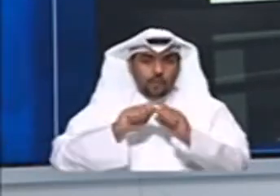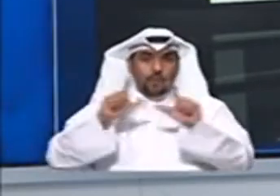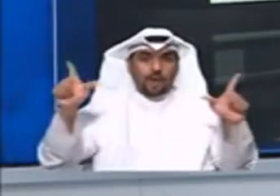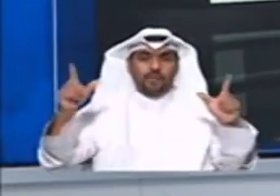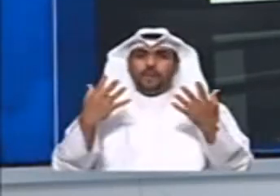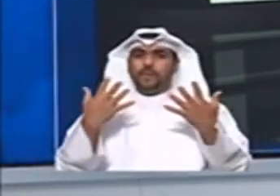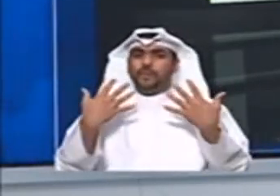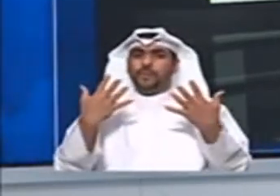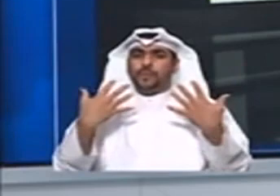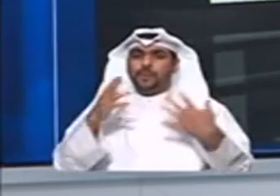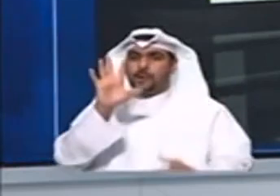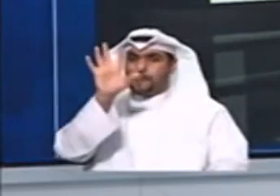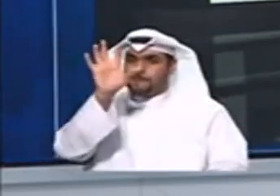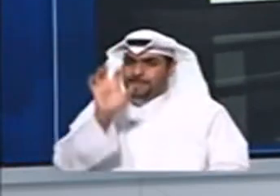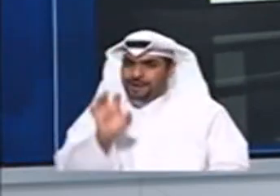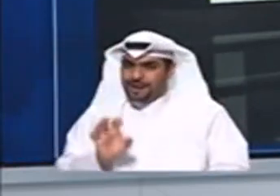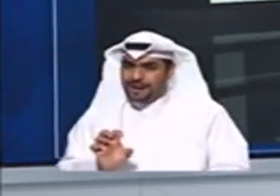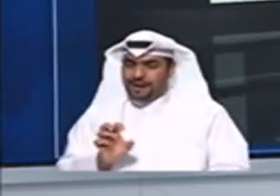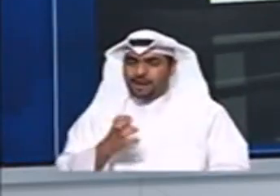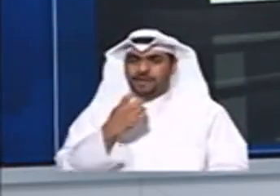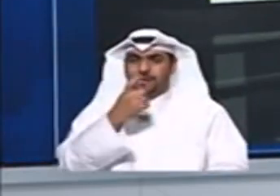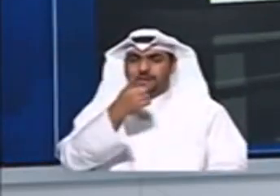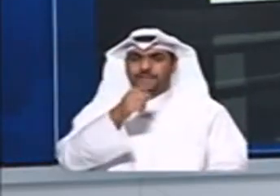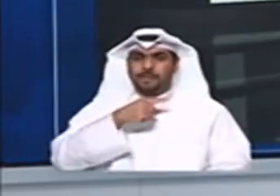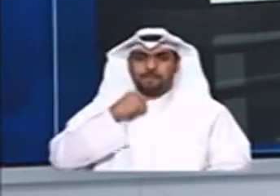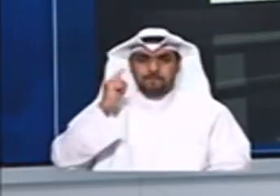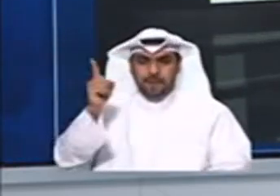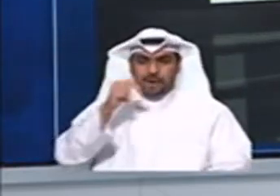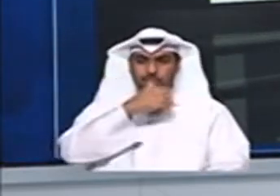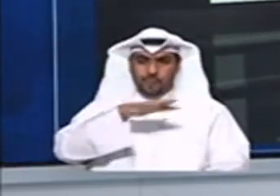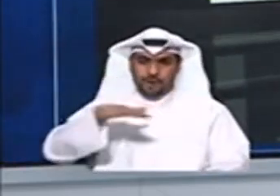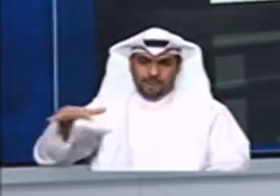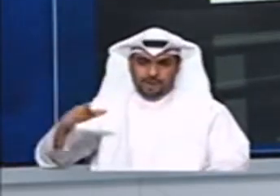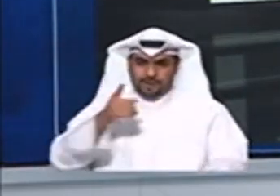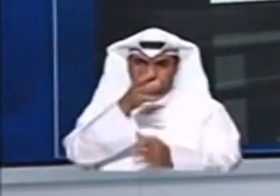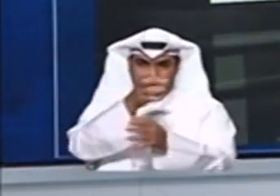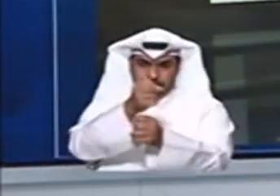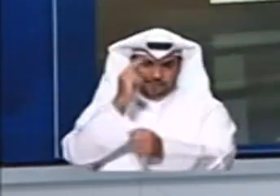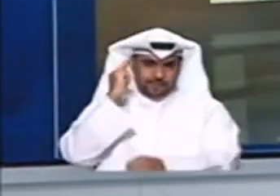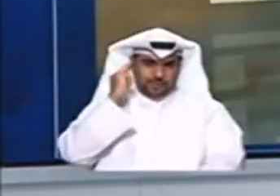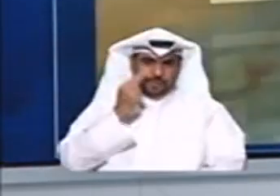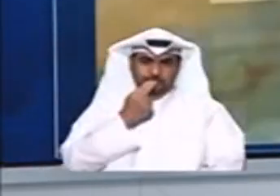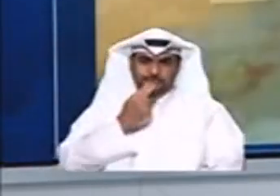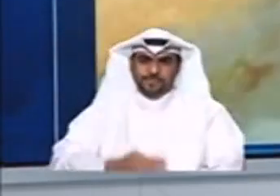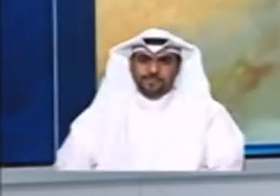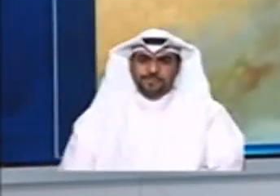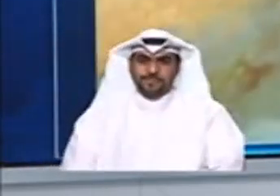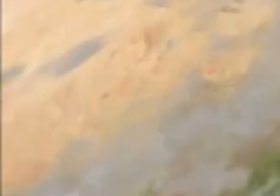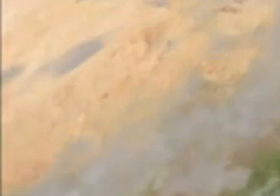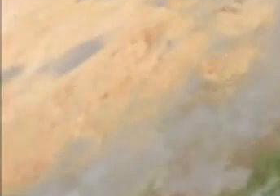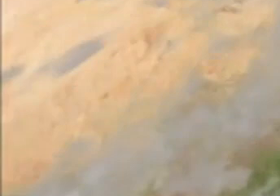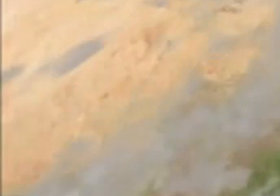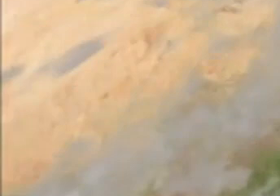جولتنا الجوية، لكن بعد هذه الجولة لدرجات الحرارة في بعض العواصم والمدن حول العالم.